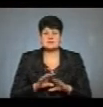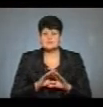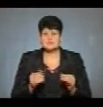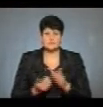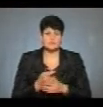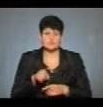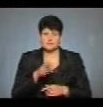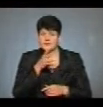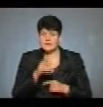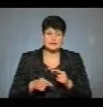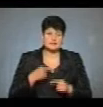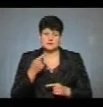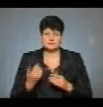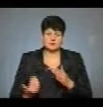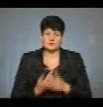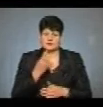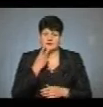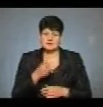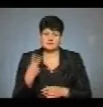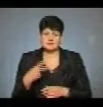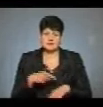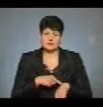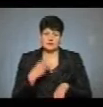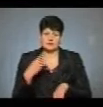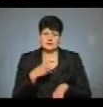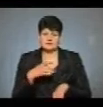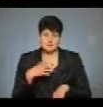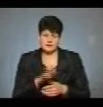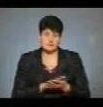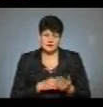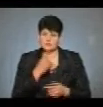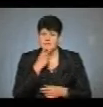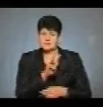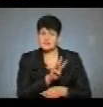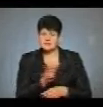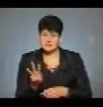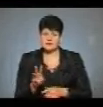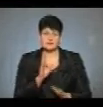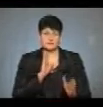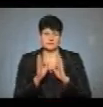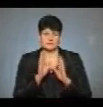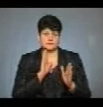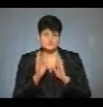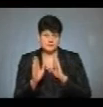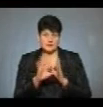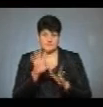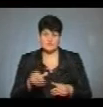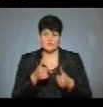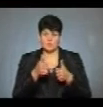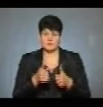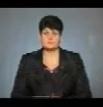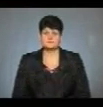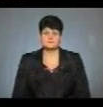на цю пору. Наступний інформаційний випуск дивіться о 20:30. Також заходьте на наш сайт і Facebook-сторінку. На все добре!